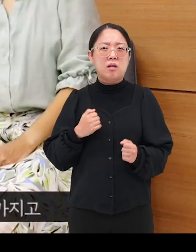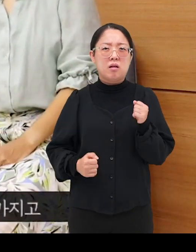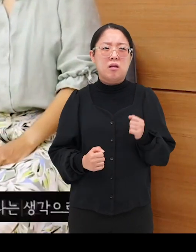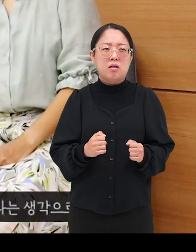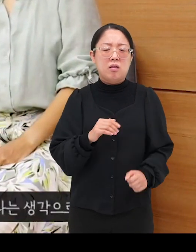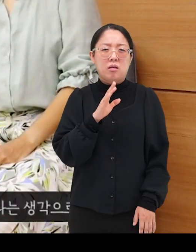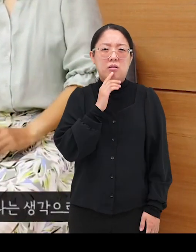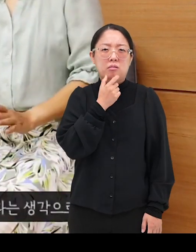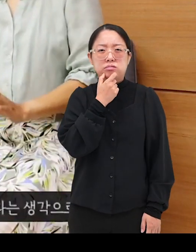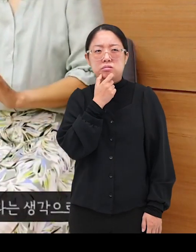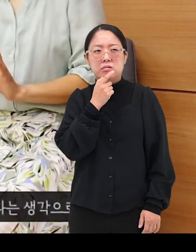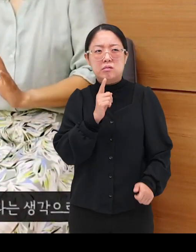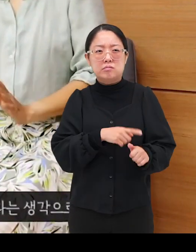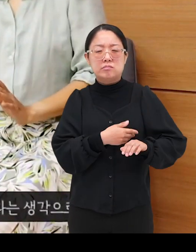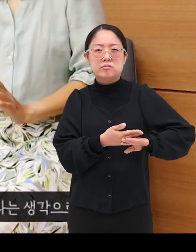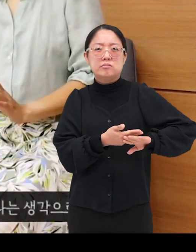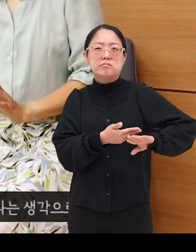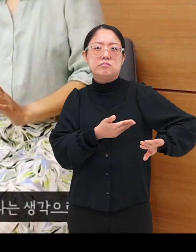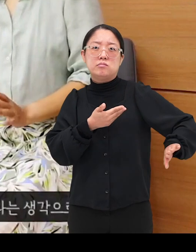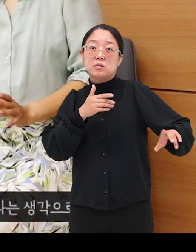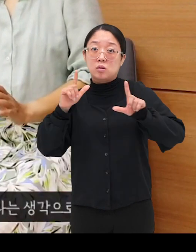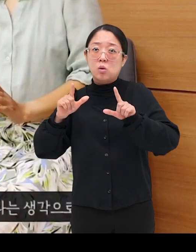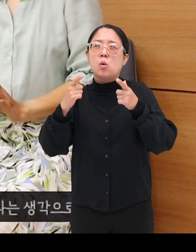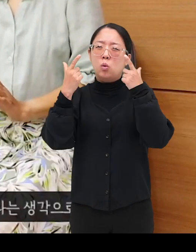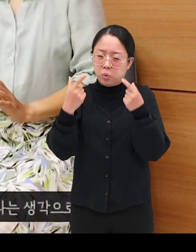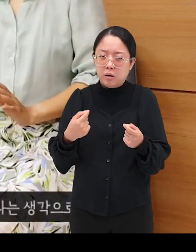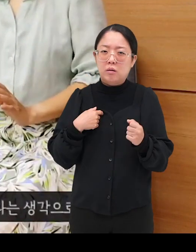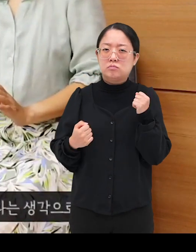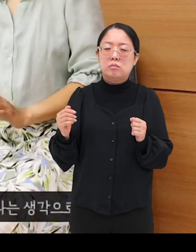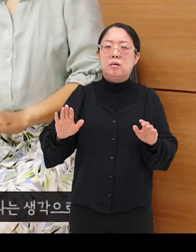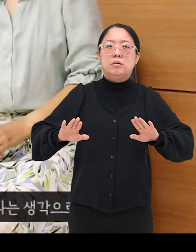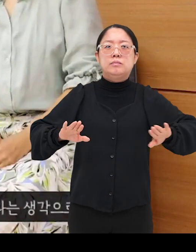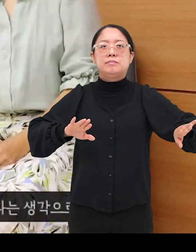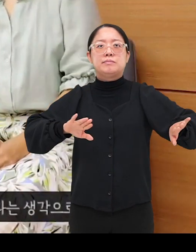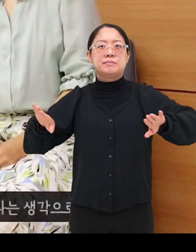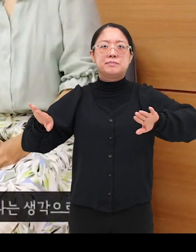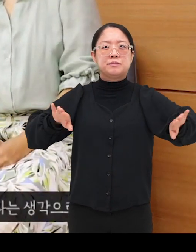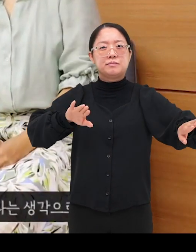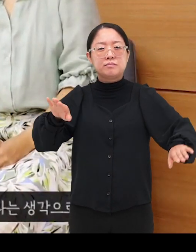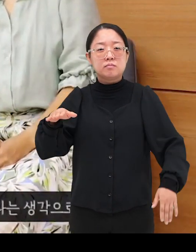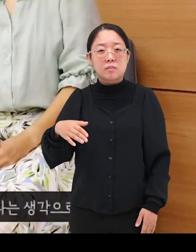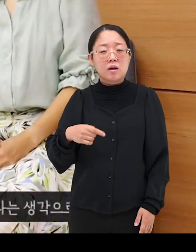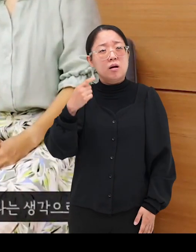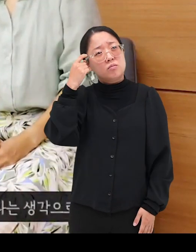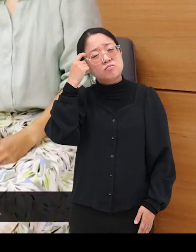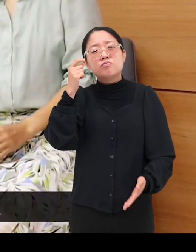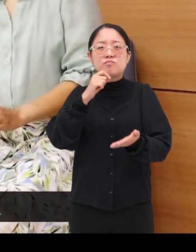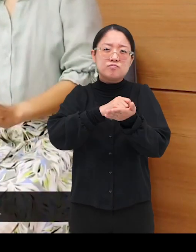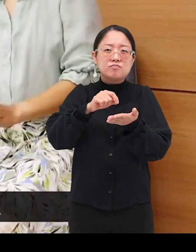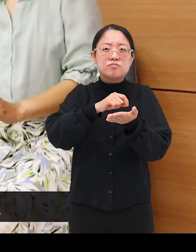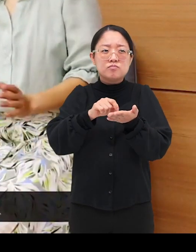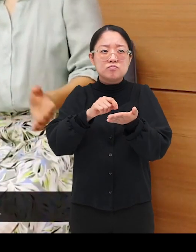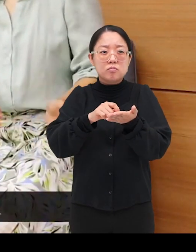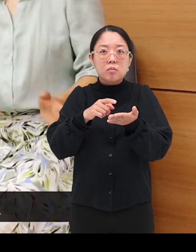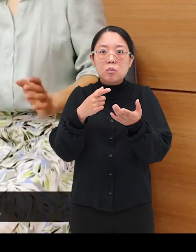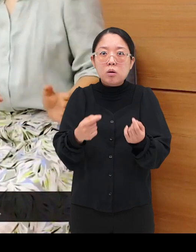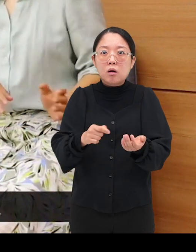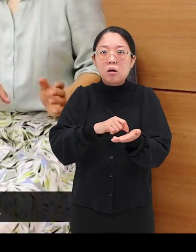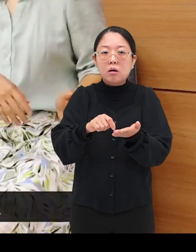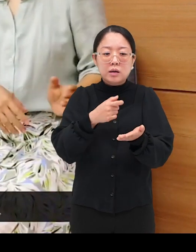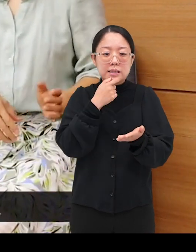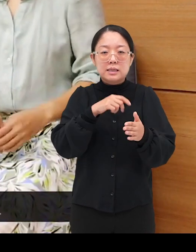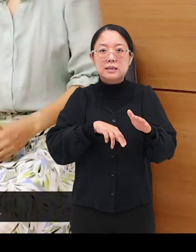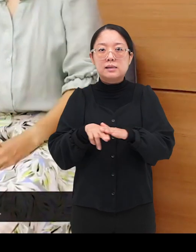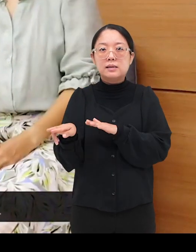있었어가지고 달리기를 좀 멀리하고 내 생활에서 좀 피하고 싶은 부분이라는 생각으로 사실 이제 글쓰기도